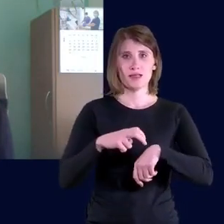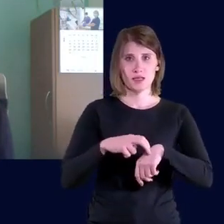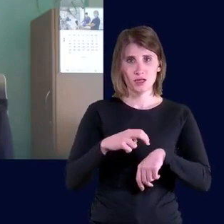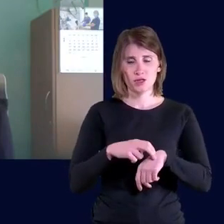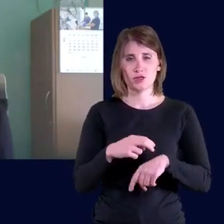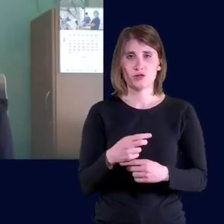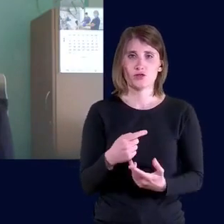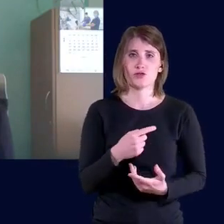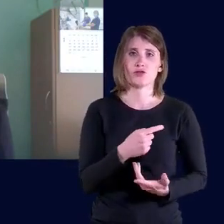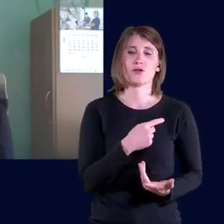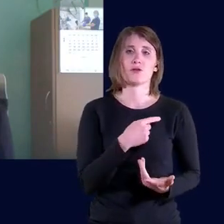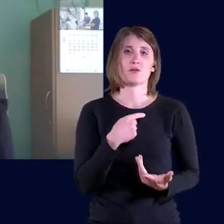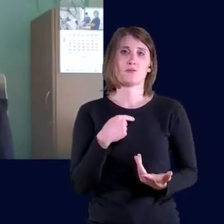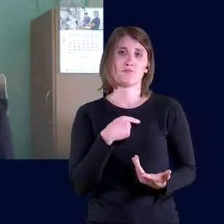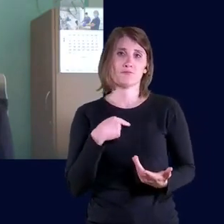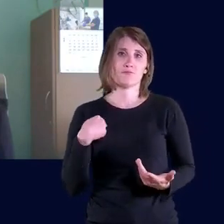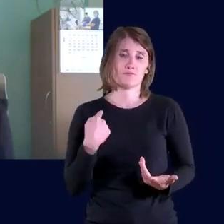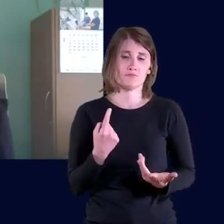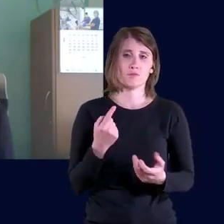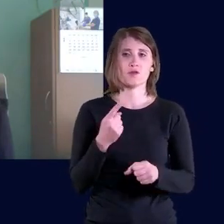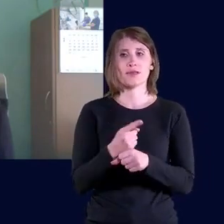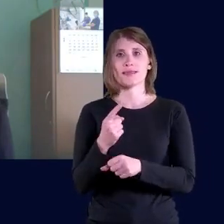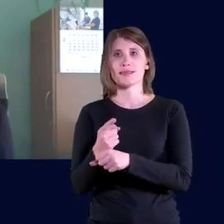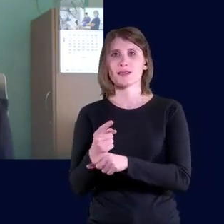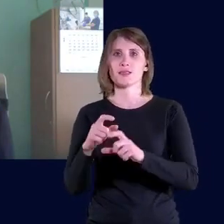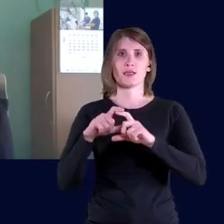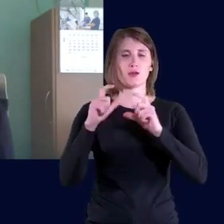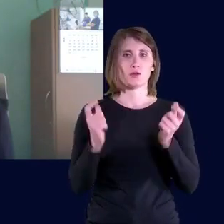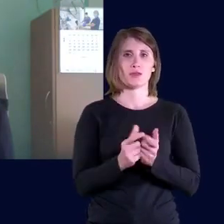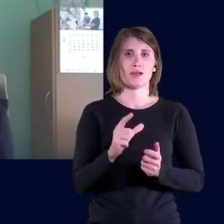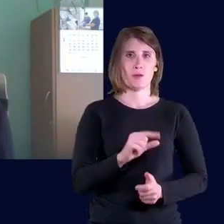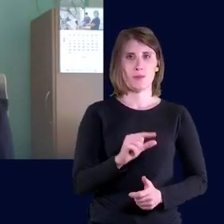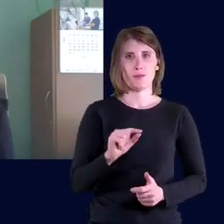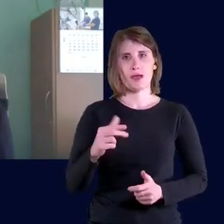pewne decyzje były podejmowane w ramach całego